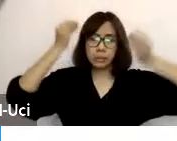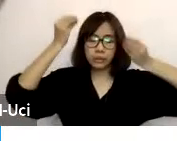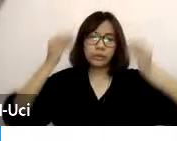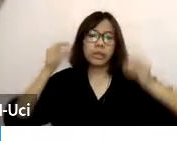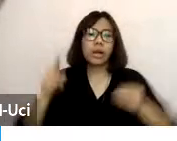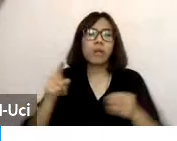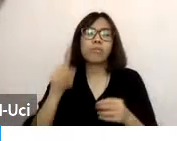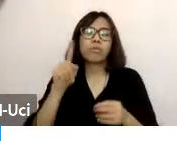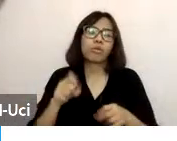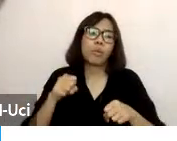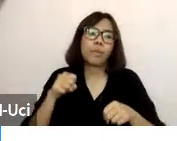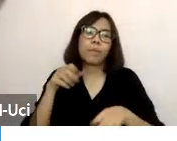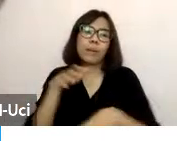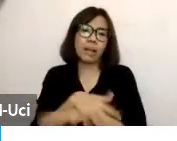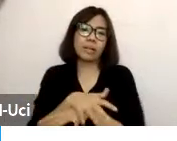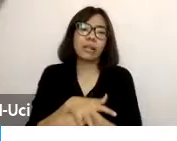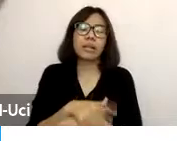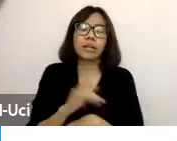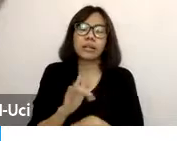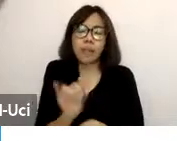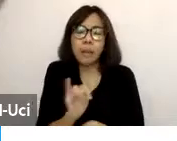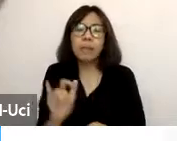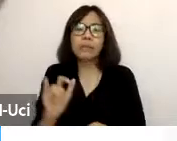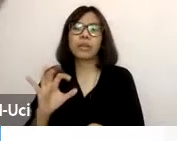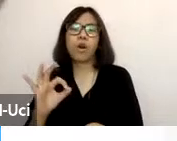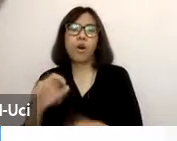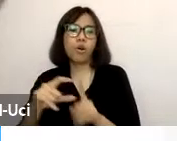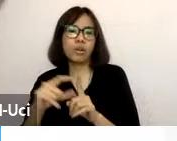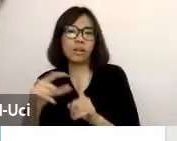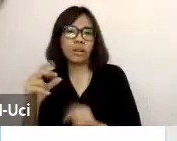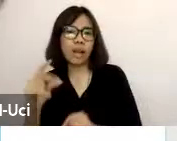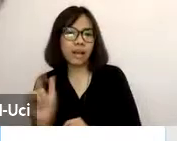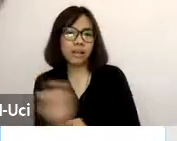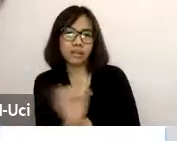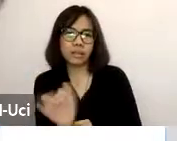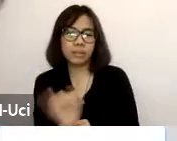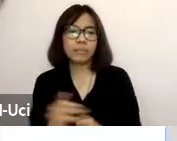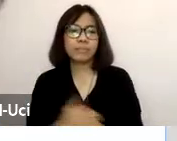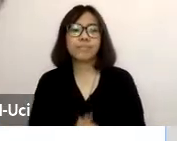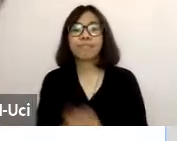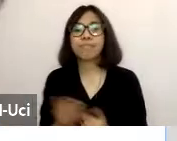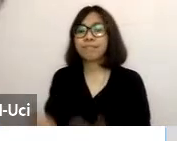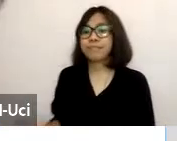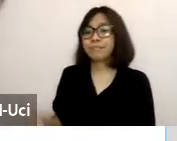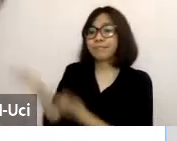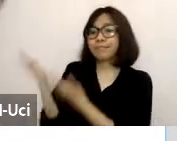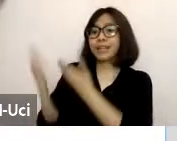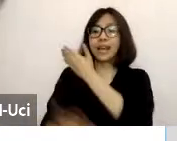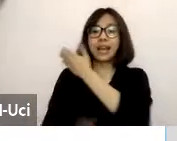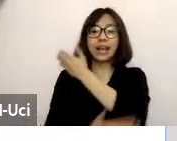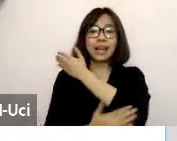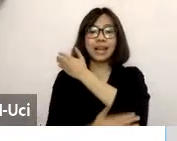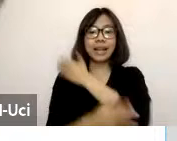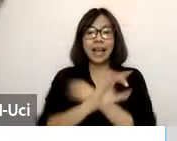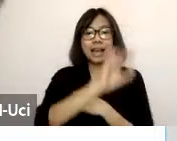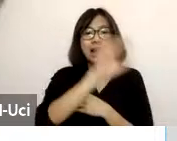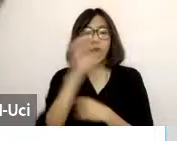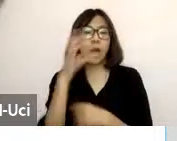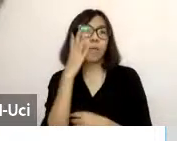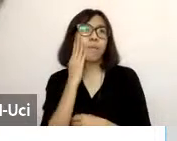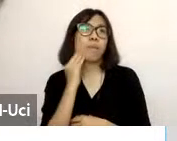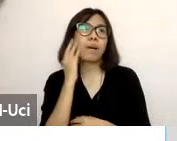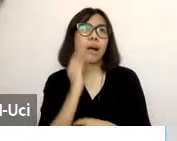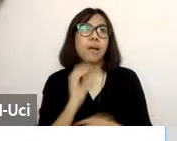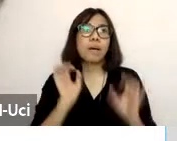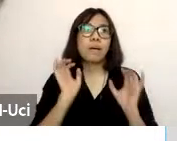diblembang Shannon Ponpes kalau dia seperti itu next Mungkin nah ini pengalaman negara lain ya dari sisi